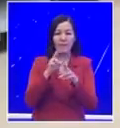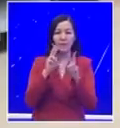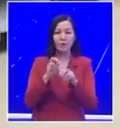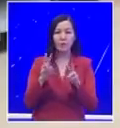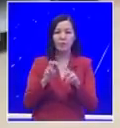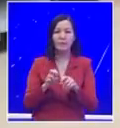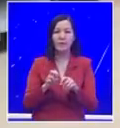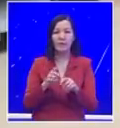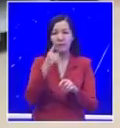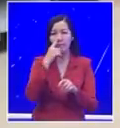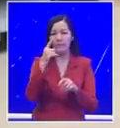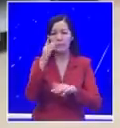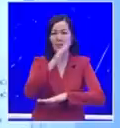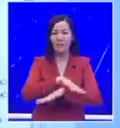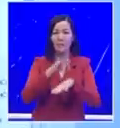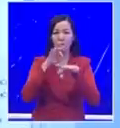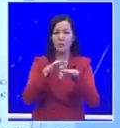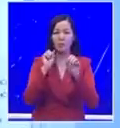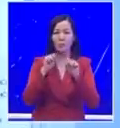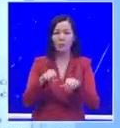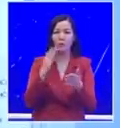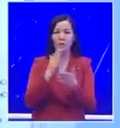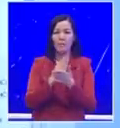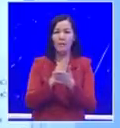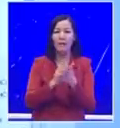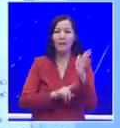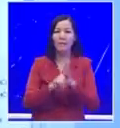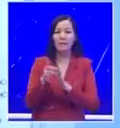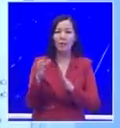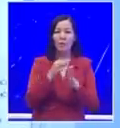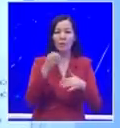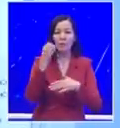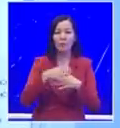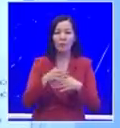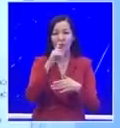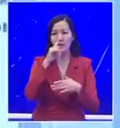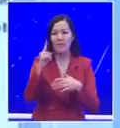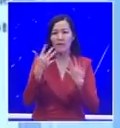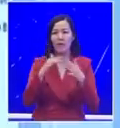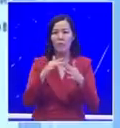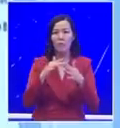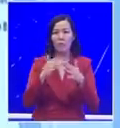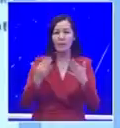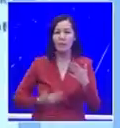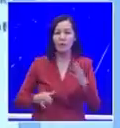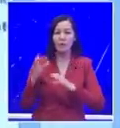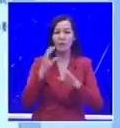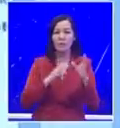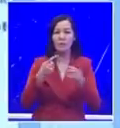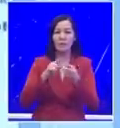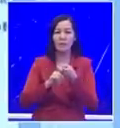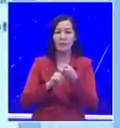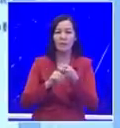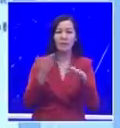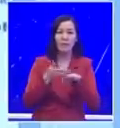дейін виртуалды түрде сабағы өткізу мүмкіндігі қарастырылған. Бастапқыда облыс орталығына Шалғайда орналасқан елді мекендерде тұратын